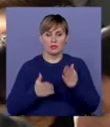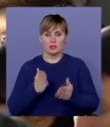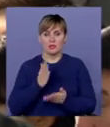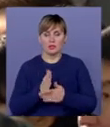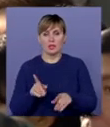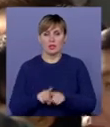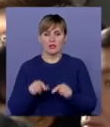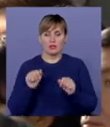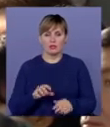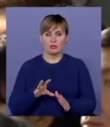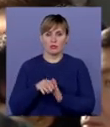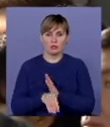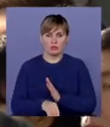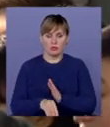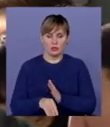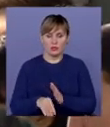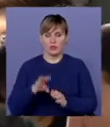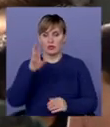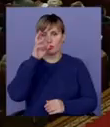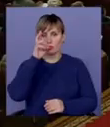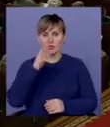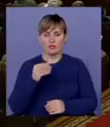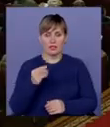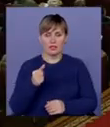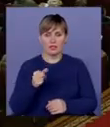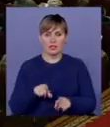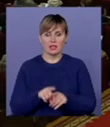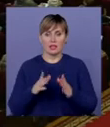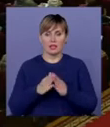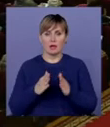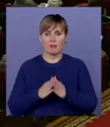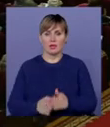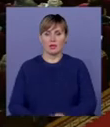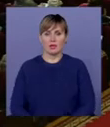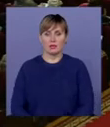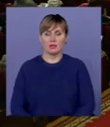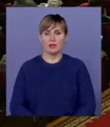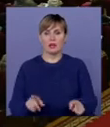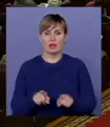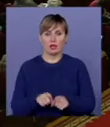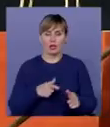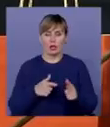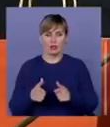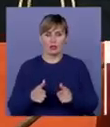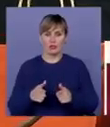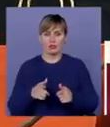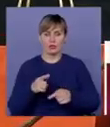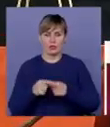такая возможность, включили бы в государственное финансирование такие дома. Готовы организовывать такого рода социальные